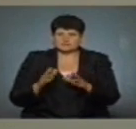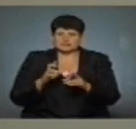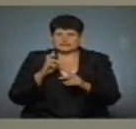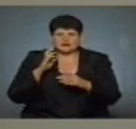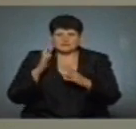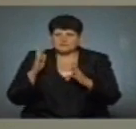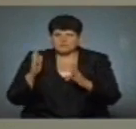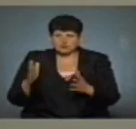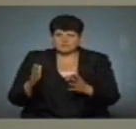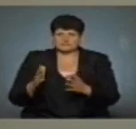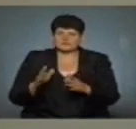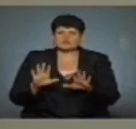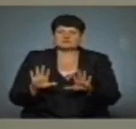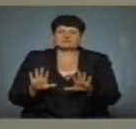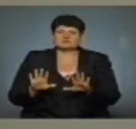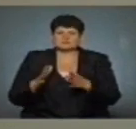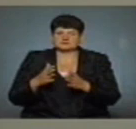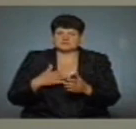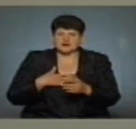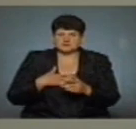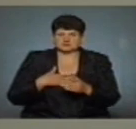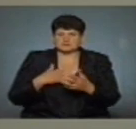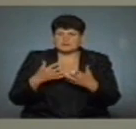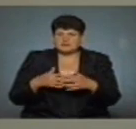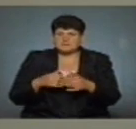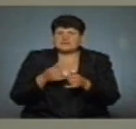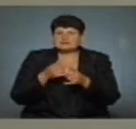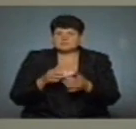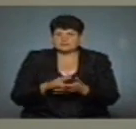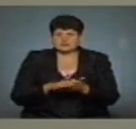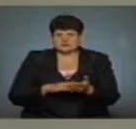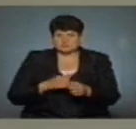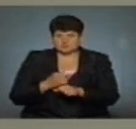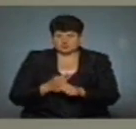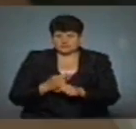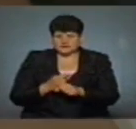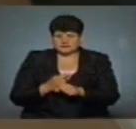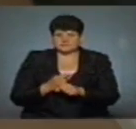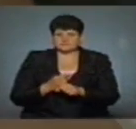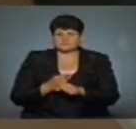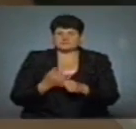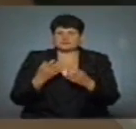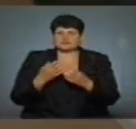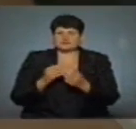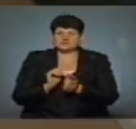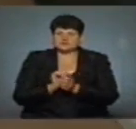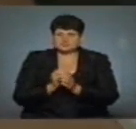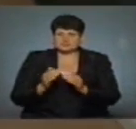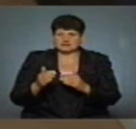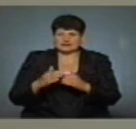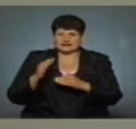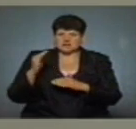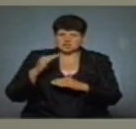Бог, звичайно, щось трапилося з нашим приладом, то ми б не могли далі працювати. Щільно прилягає